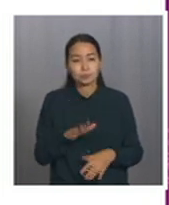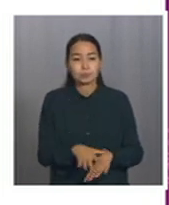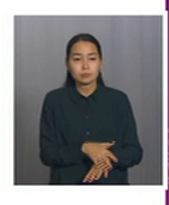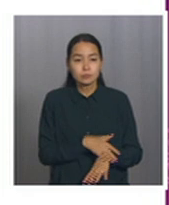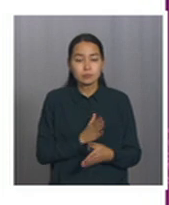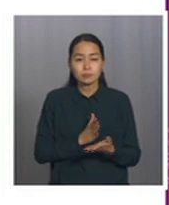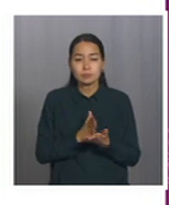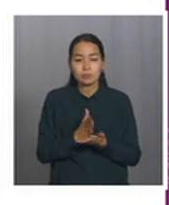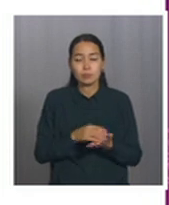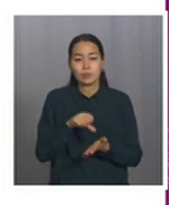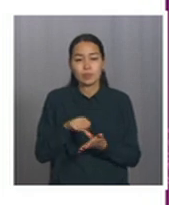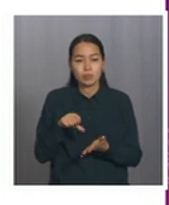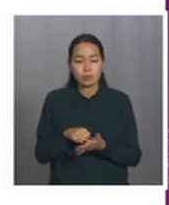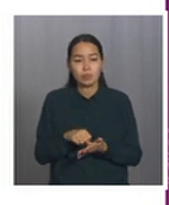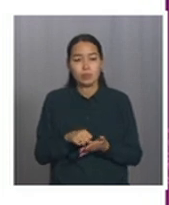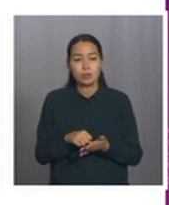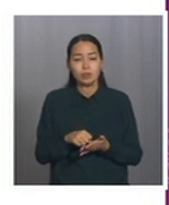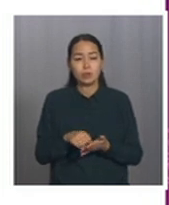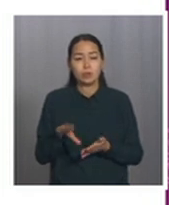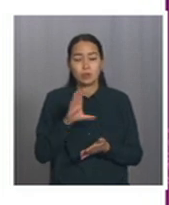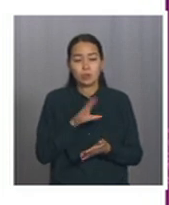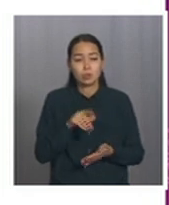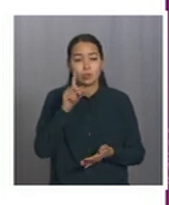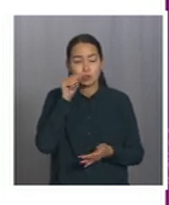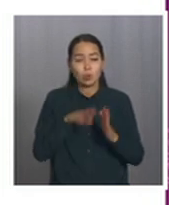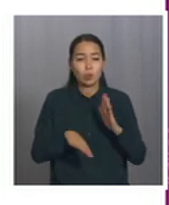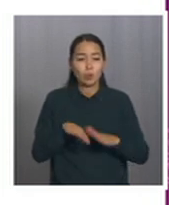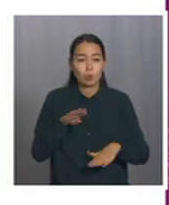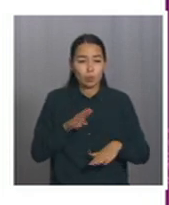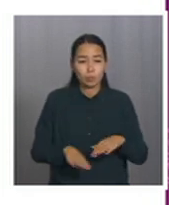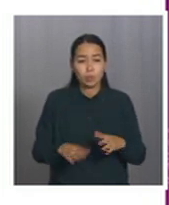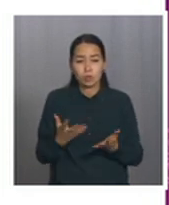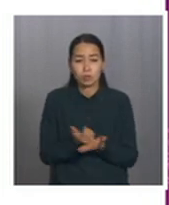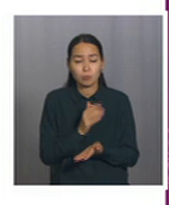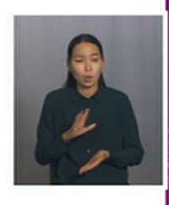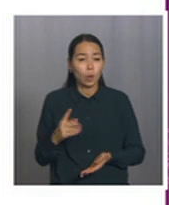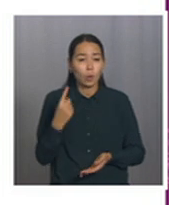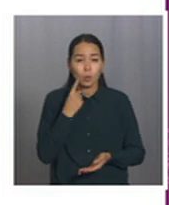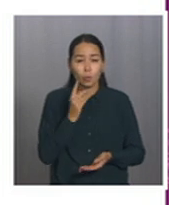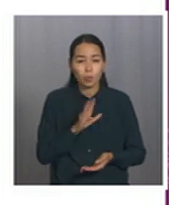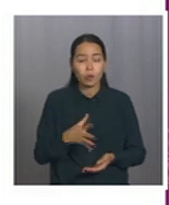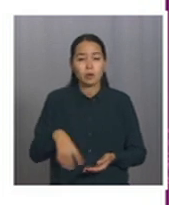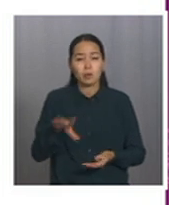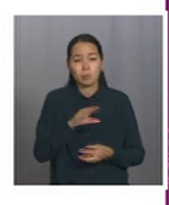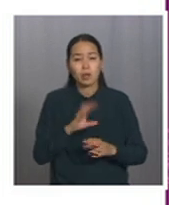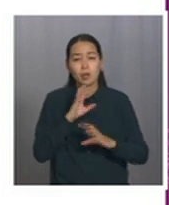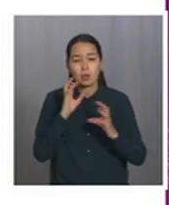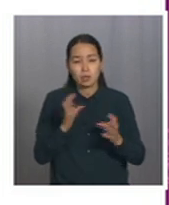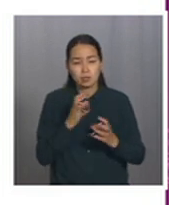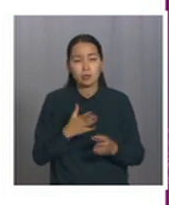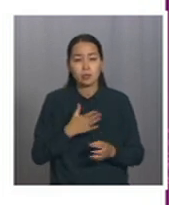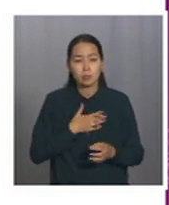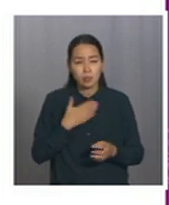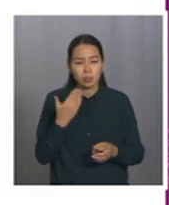жатпаспын жалыққаннан, жұрт қолымнан келмесе өкпелемес, барын сақтап, мен аяп